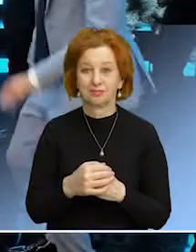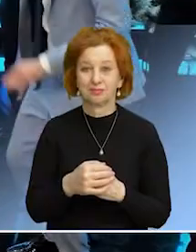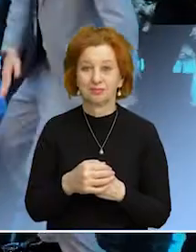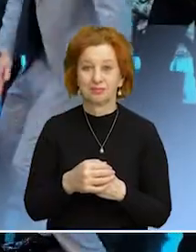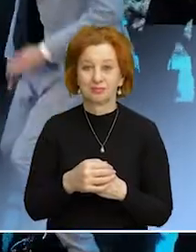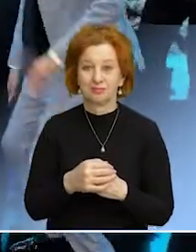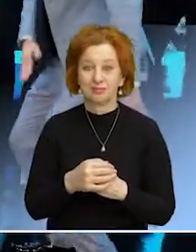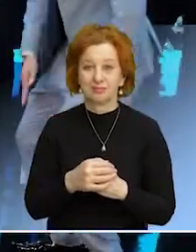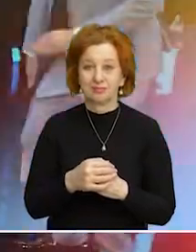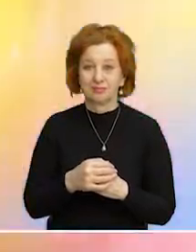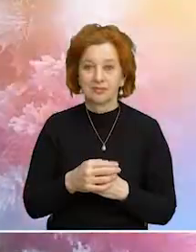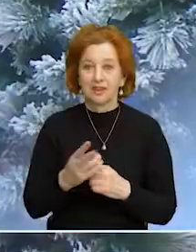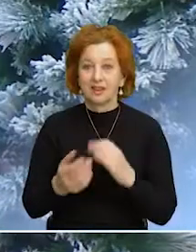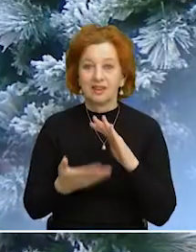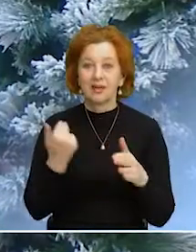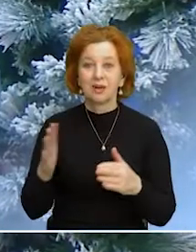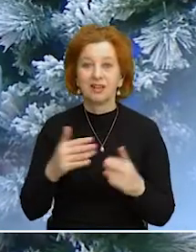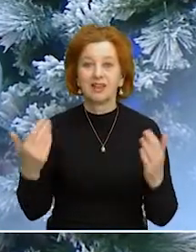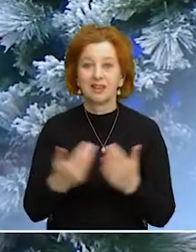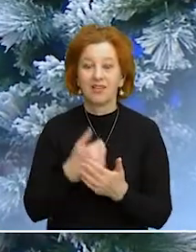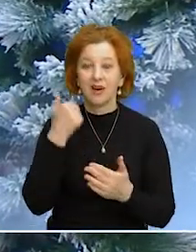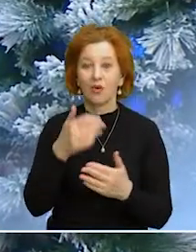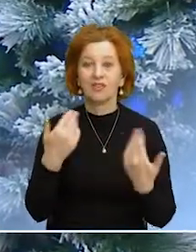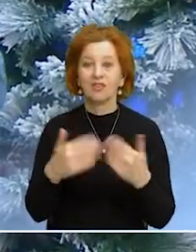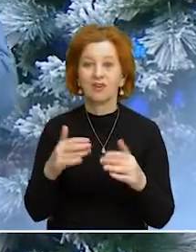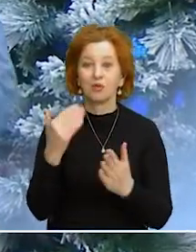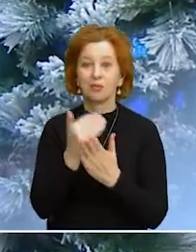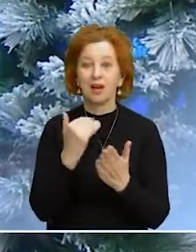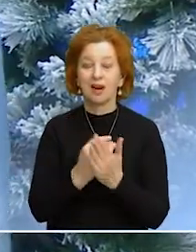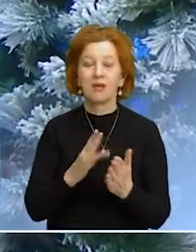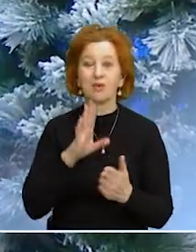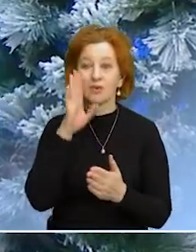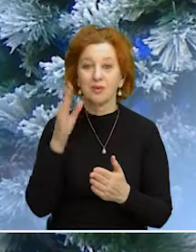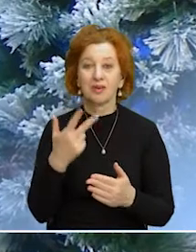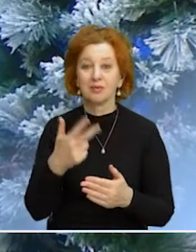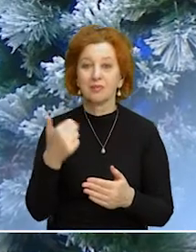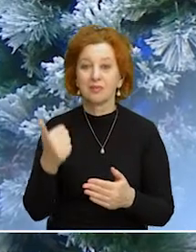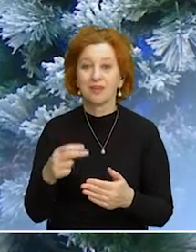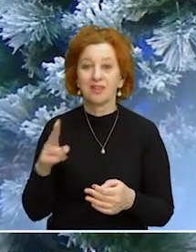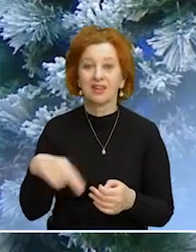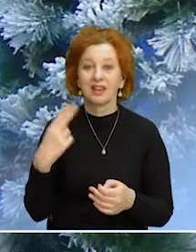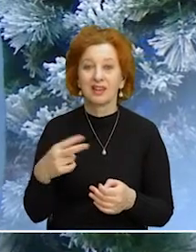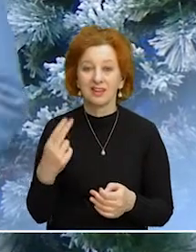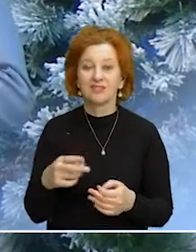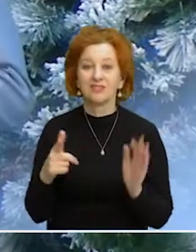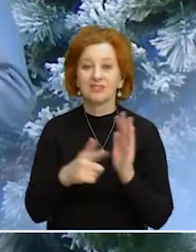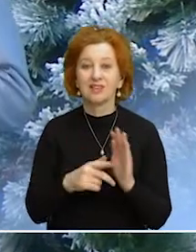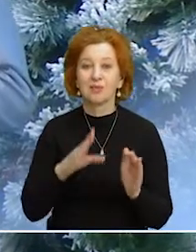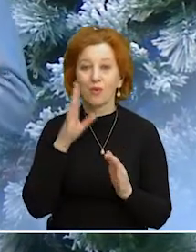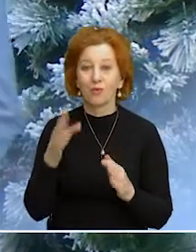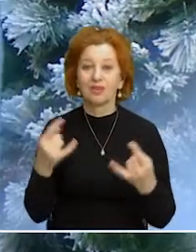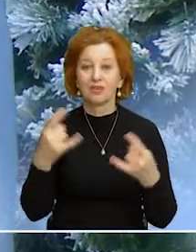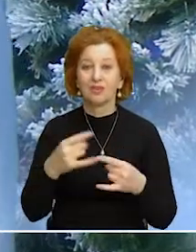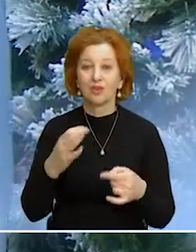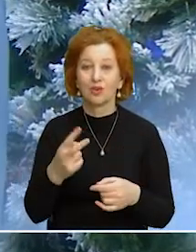проведешь. Не пропустите новогодний выпуск программы «Утро». 31 декабря в 7 часов